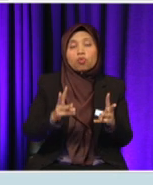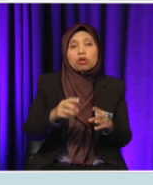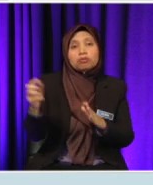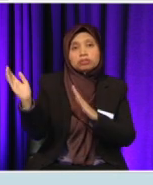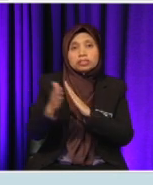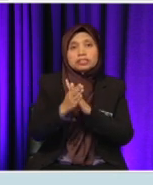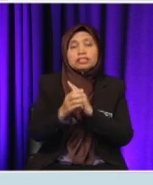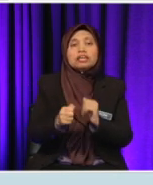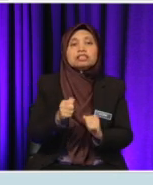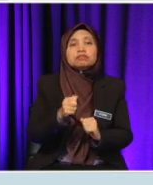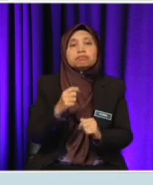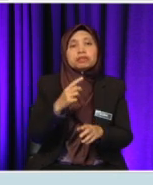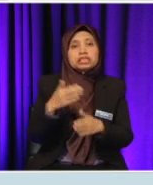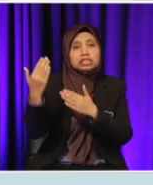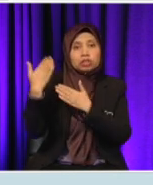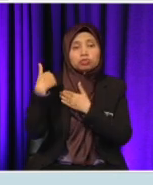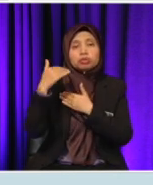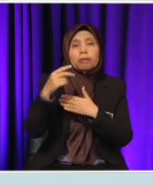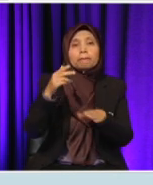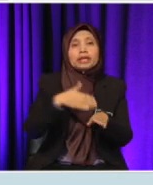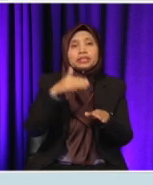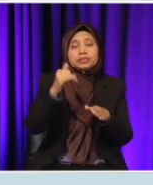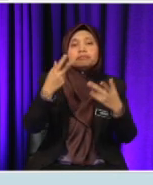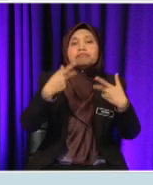Galas tanggung jawab pada yang memerlukan